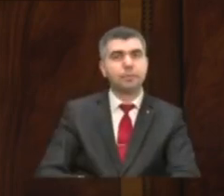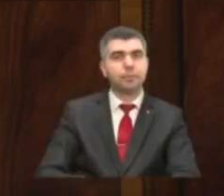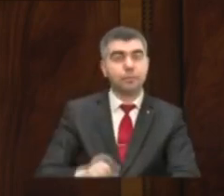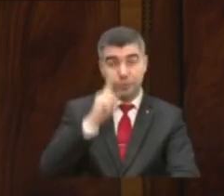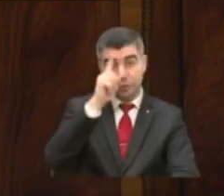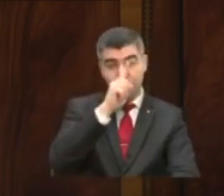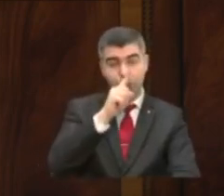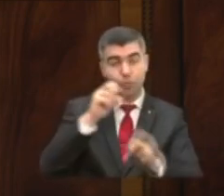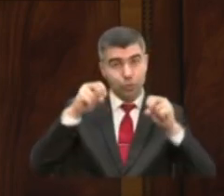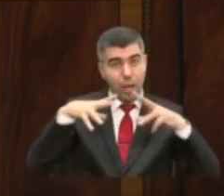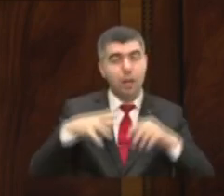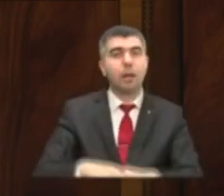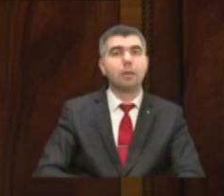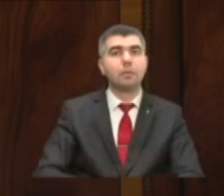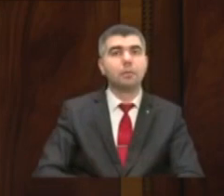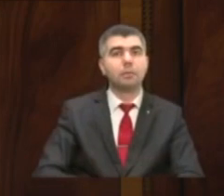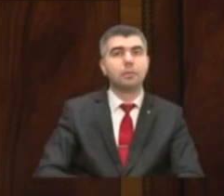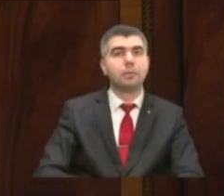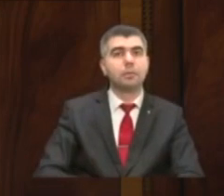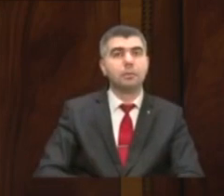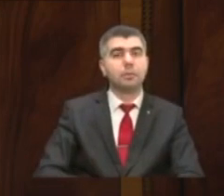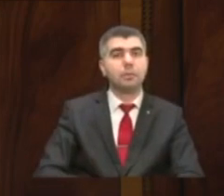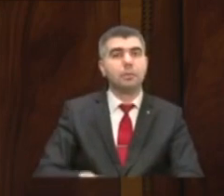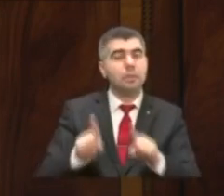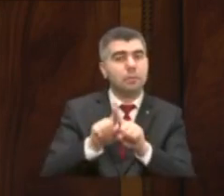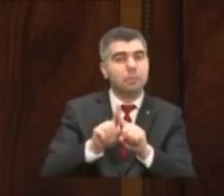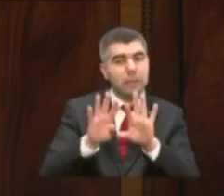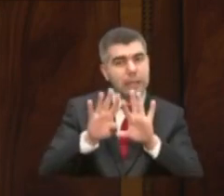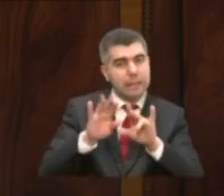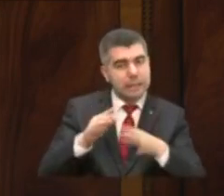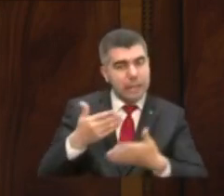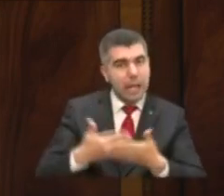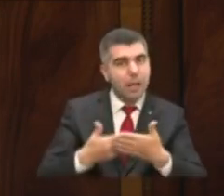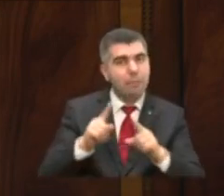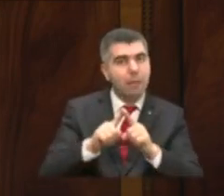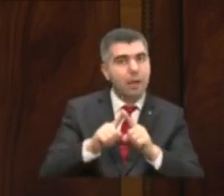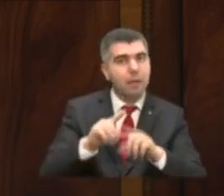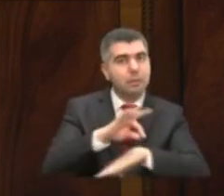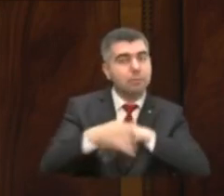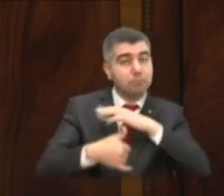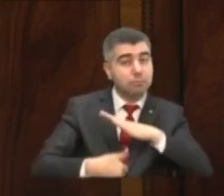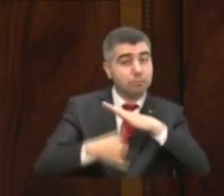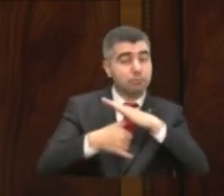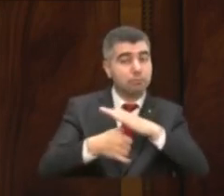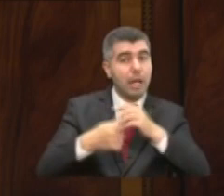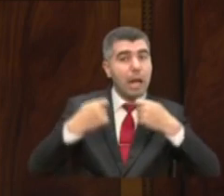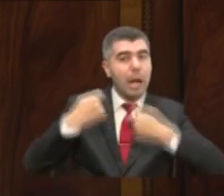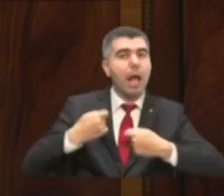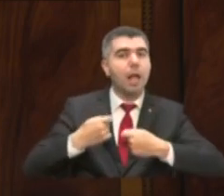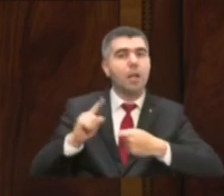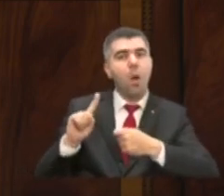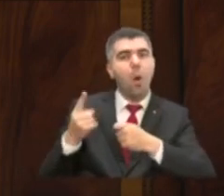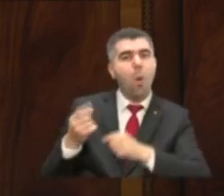أن مادام كترجعوا للتقرير ديال المجلس الأعلى للحسابات إلى أن عرض الرئيس الأول المجلس الأعلى للحسابات